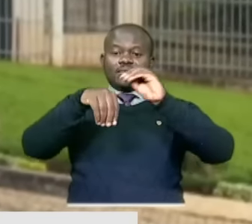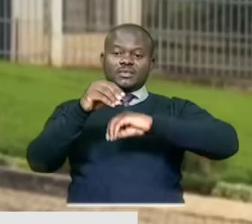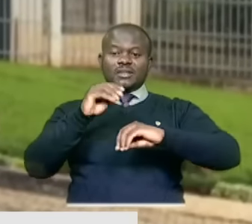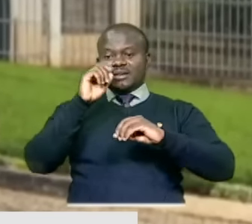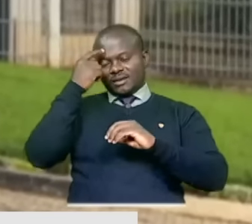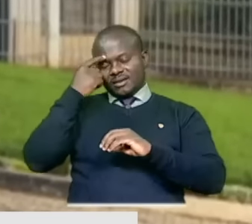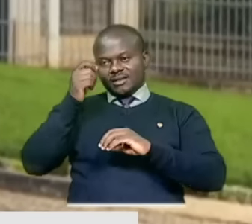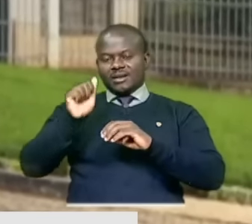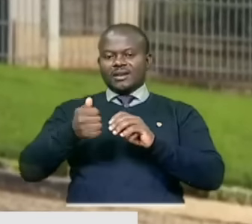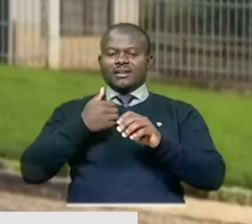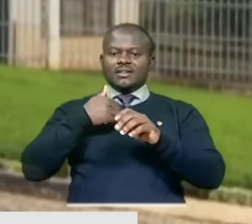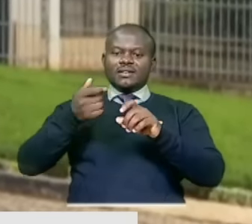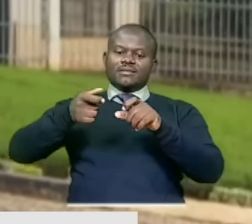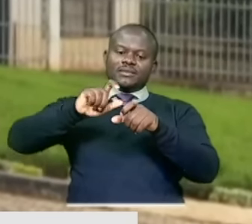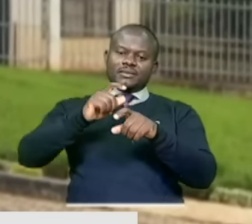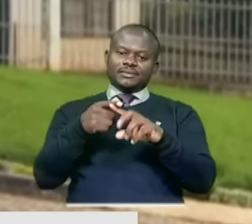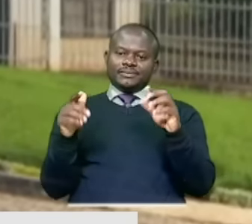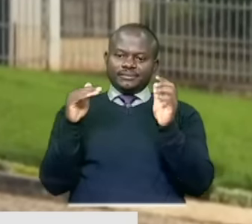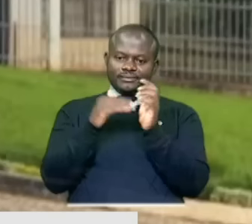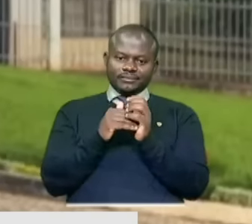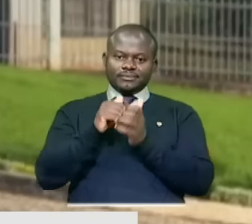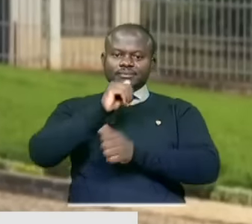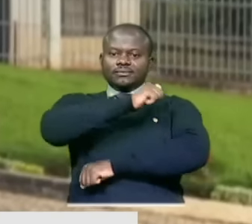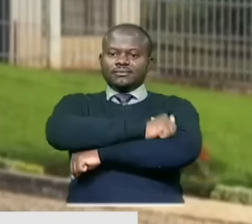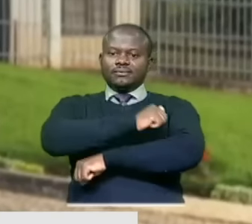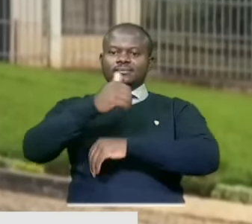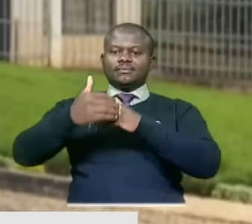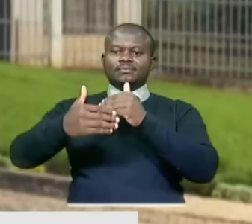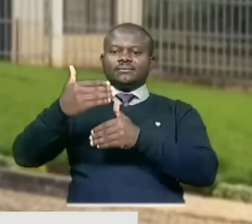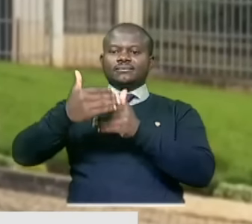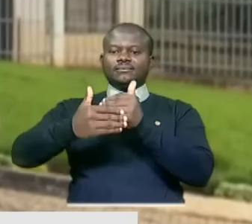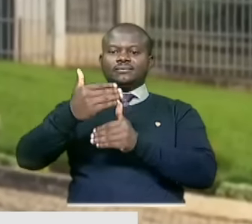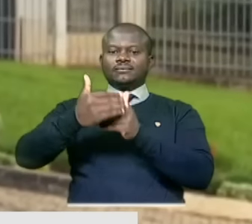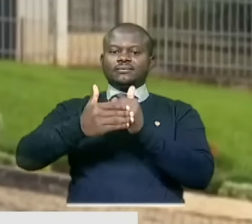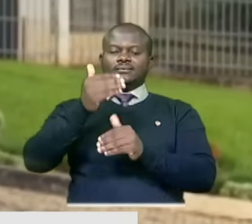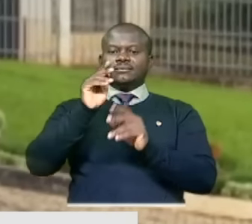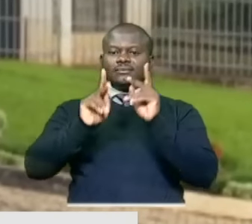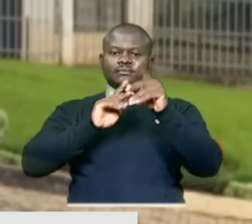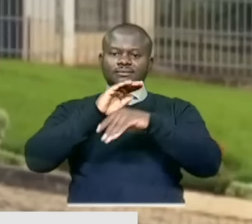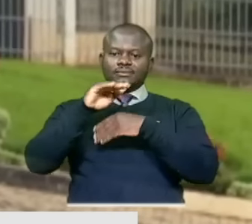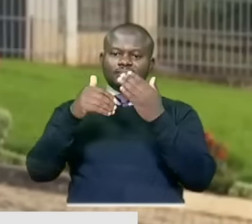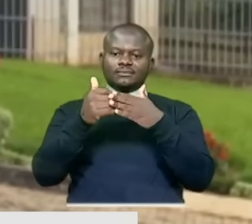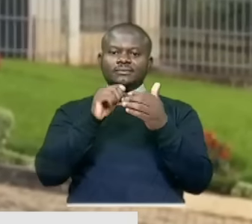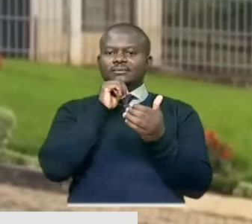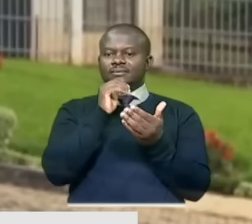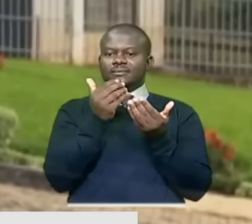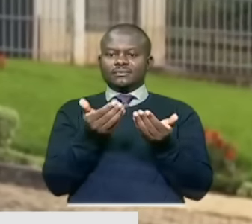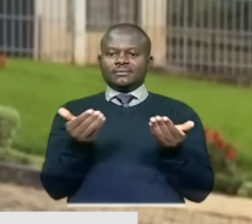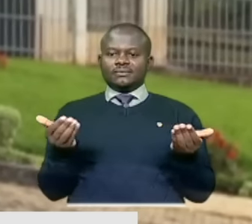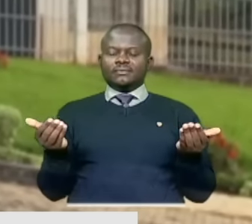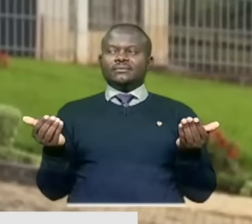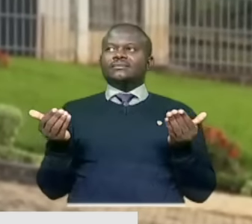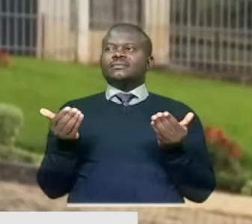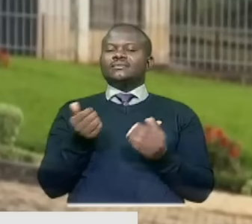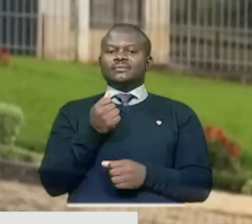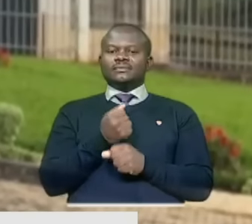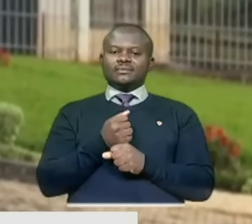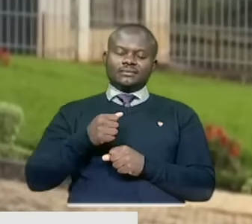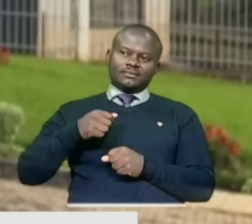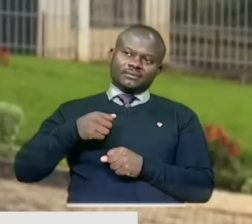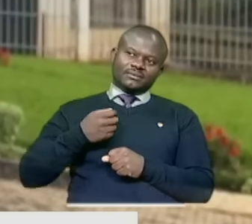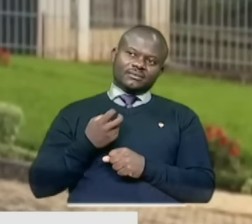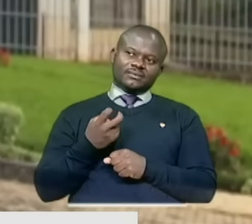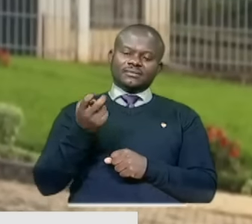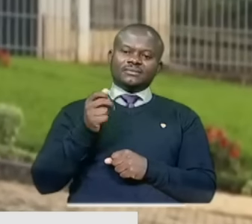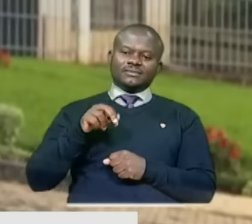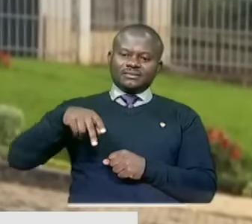ikishyiraho ikindi amashuri yegerejwe abaturage nta mwana ugikora urugendo ngo avunike